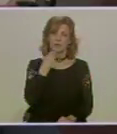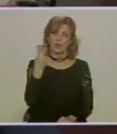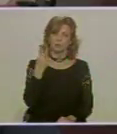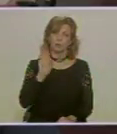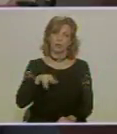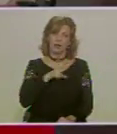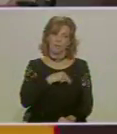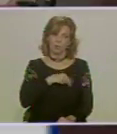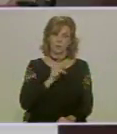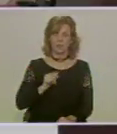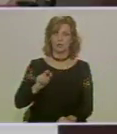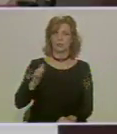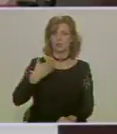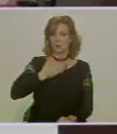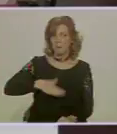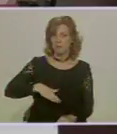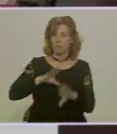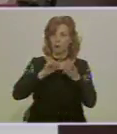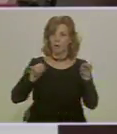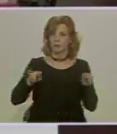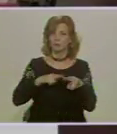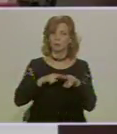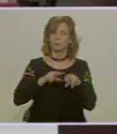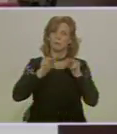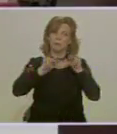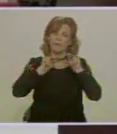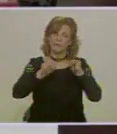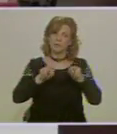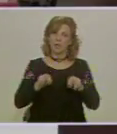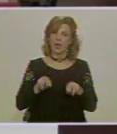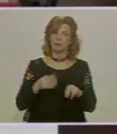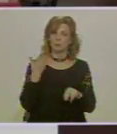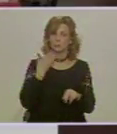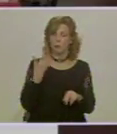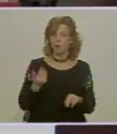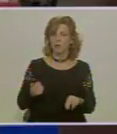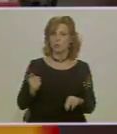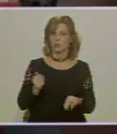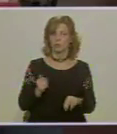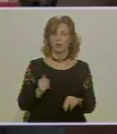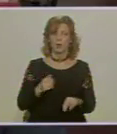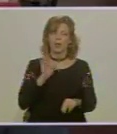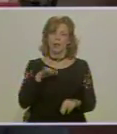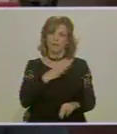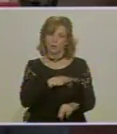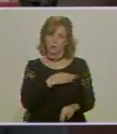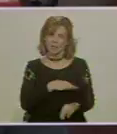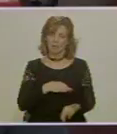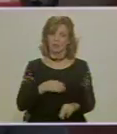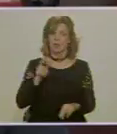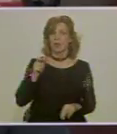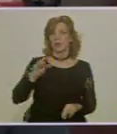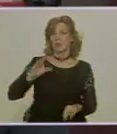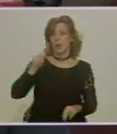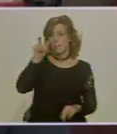surprins prin modul de predare inovator, adaptat noii generații de studenți, dar ca persoană l-am cunoscut mai